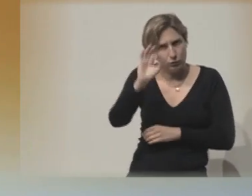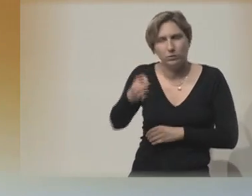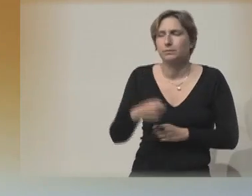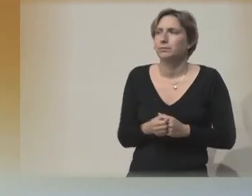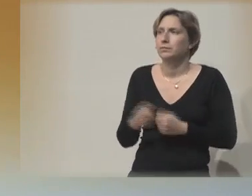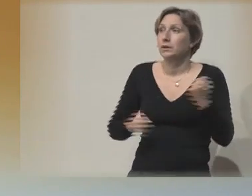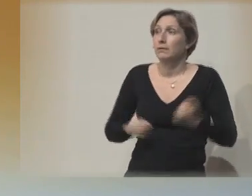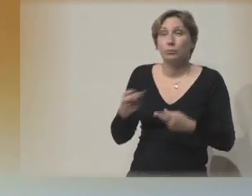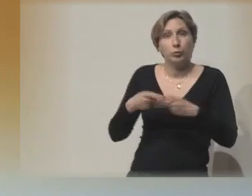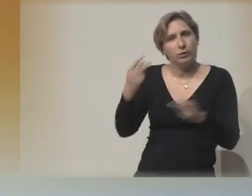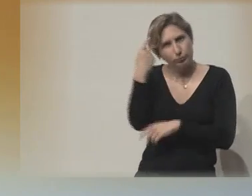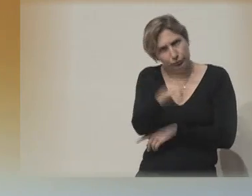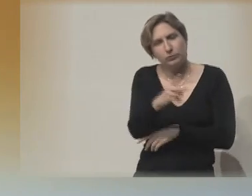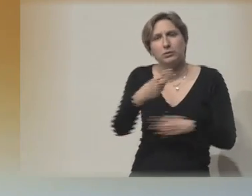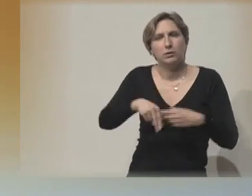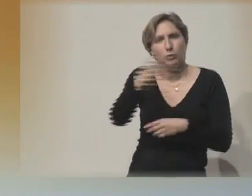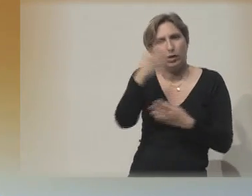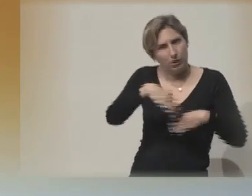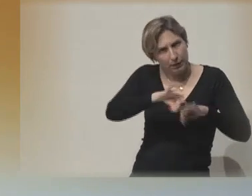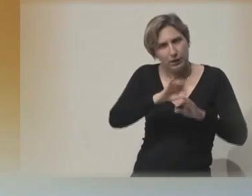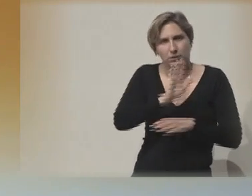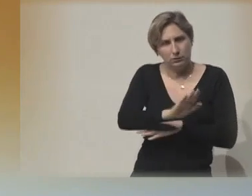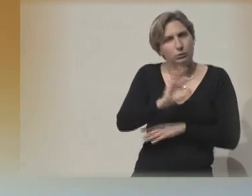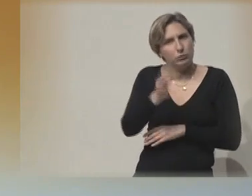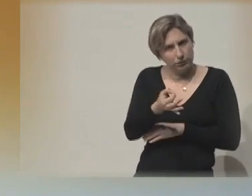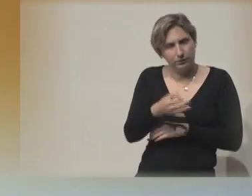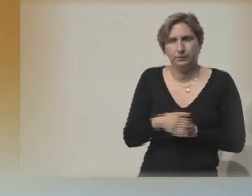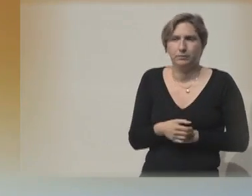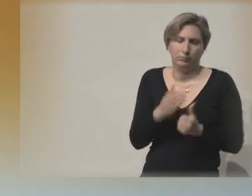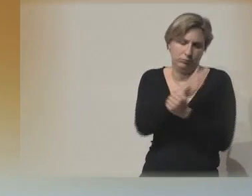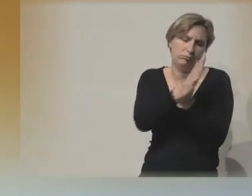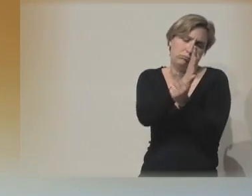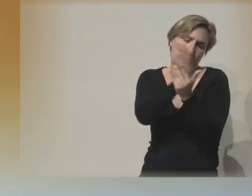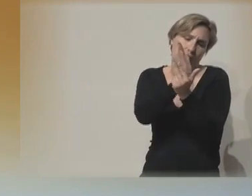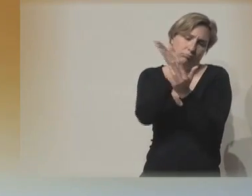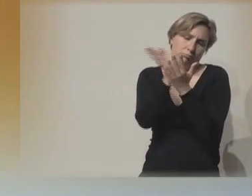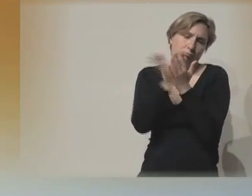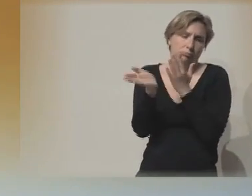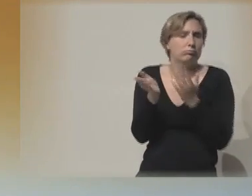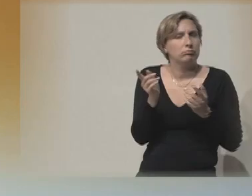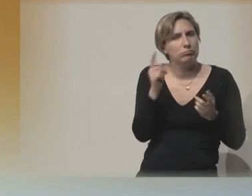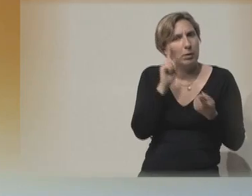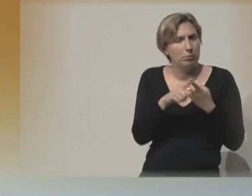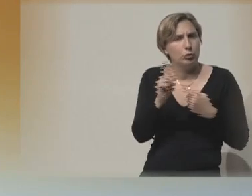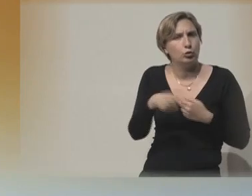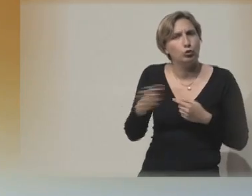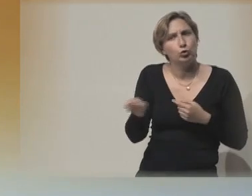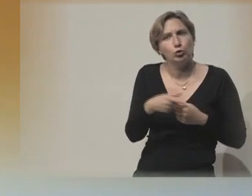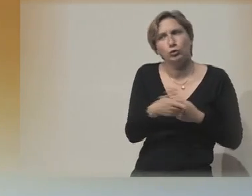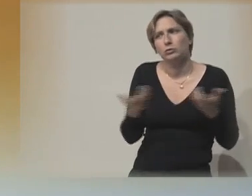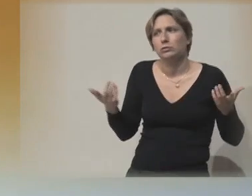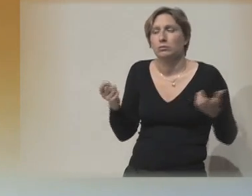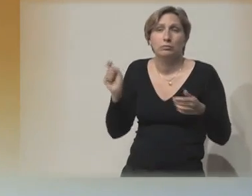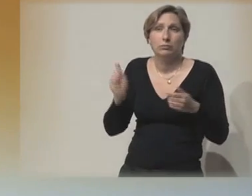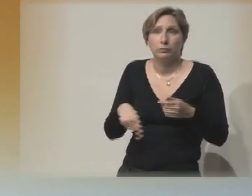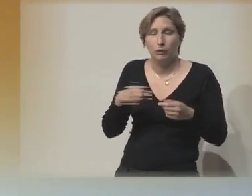publics, c'est une question nationale. Dans tous ces secteurs, naturellement, aujourd'hui, il me semble qu'il